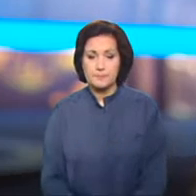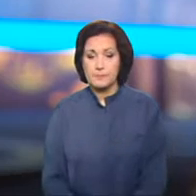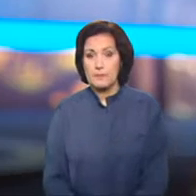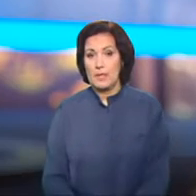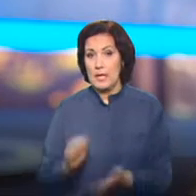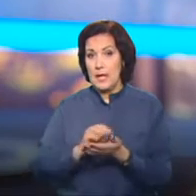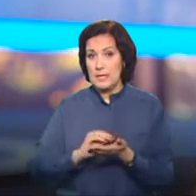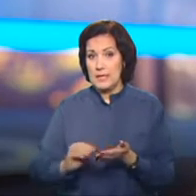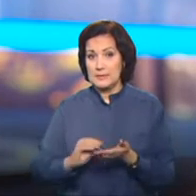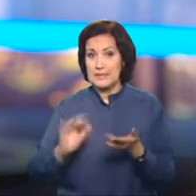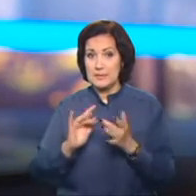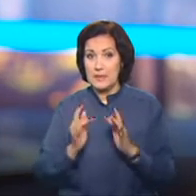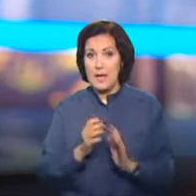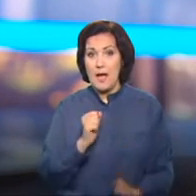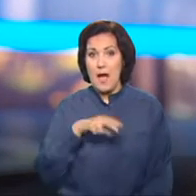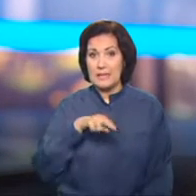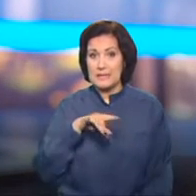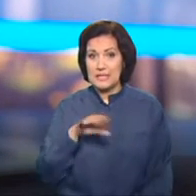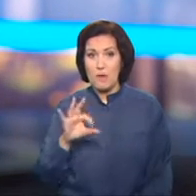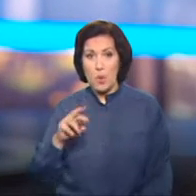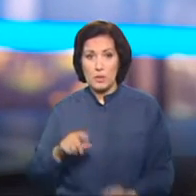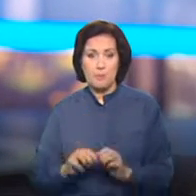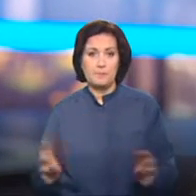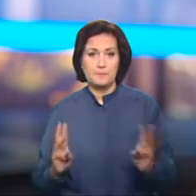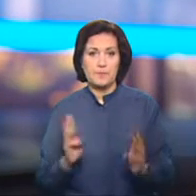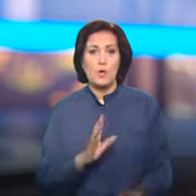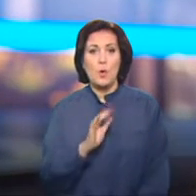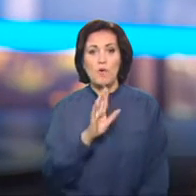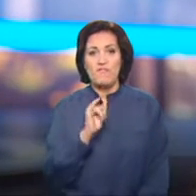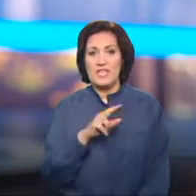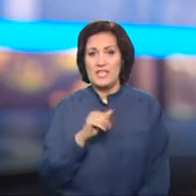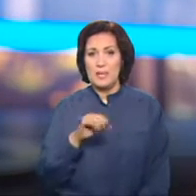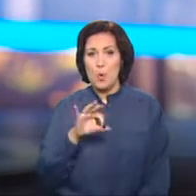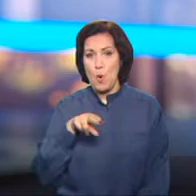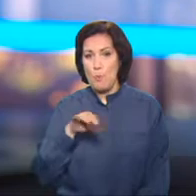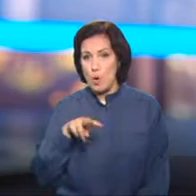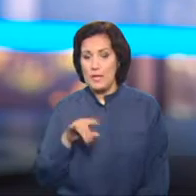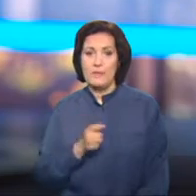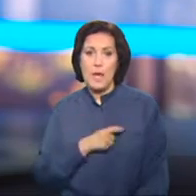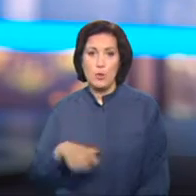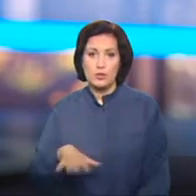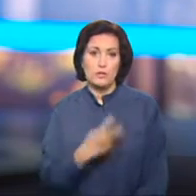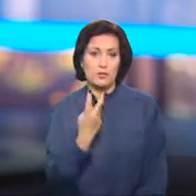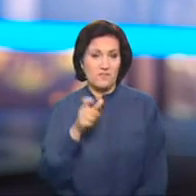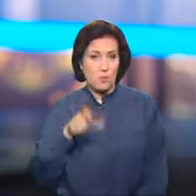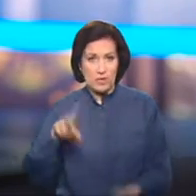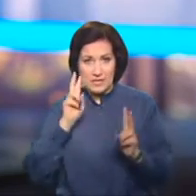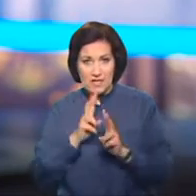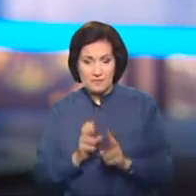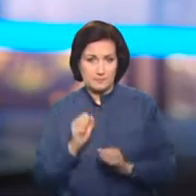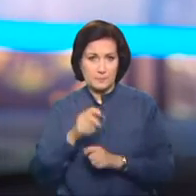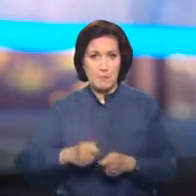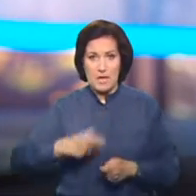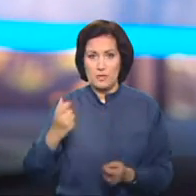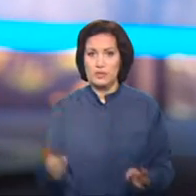Редакцію інтернет-видання «Альтернатива.орг» підпалили в Відіополі на Одещині. Цієї ночі двоє невідомих вкинули пляшку з